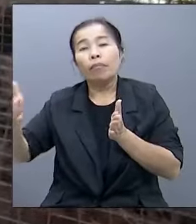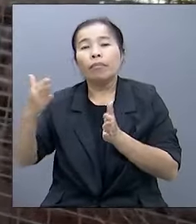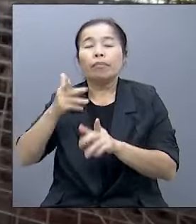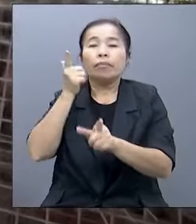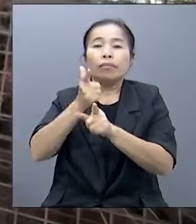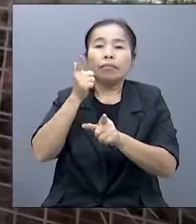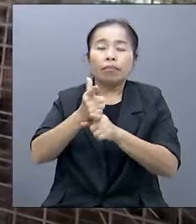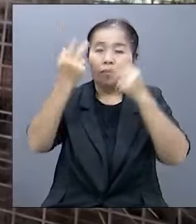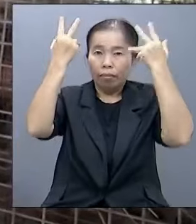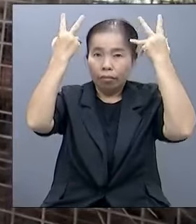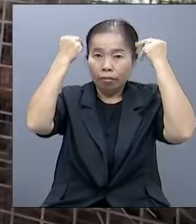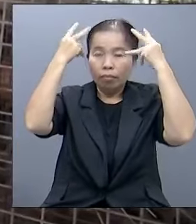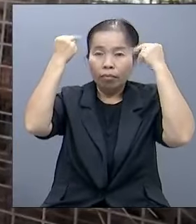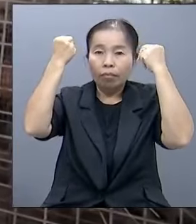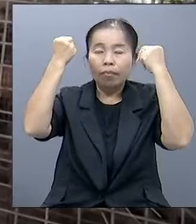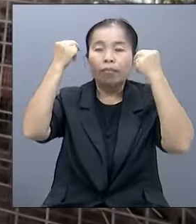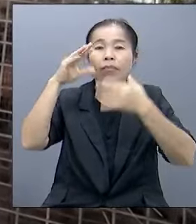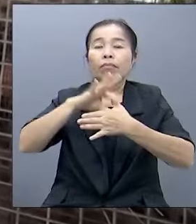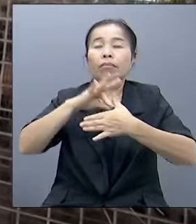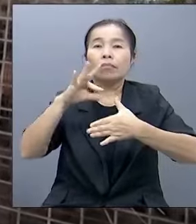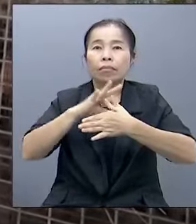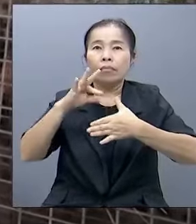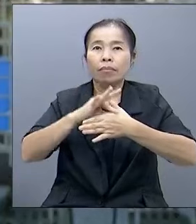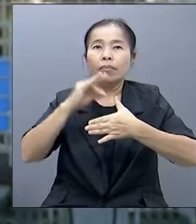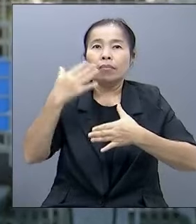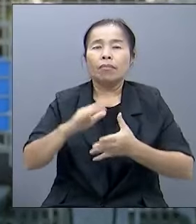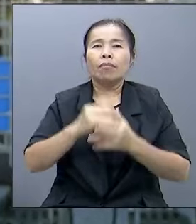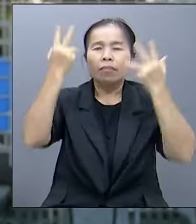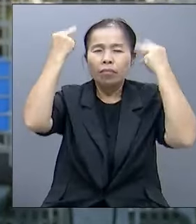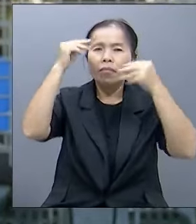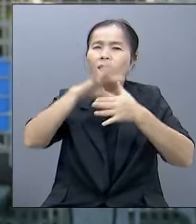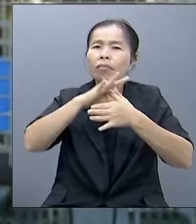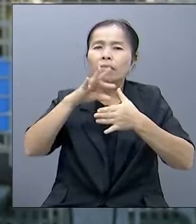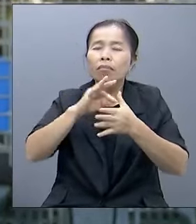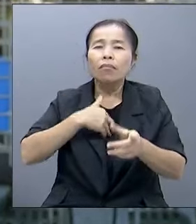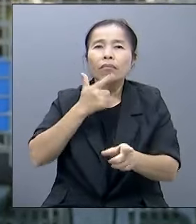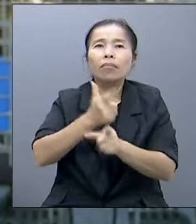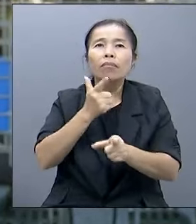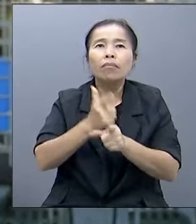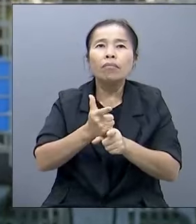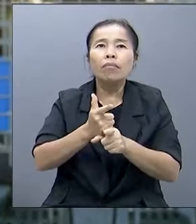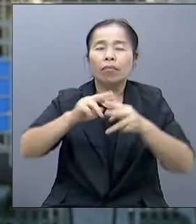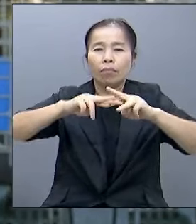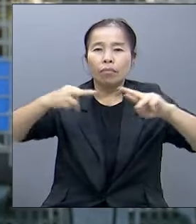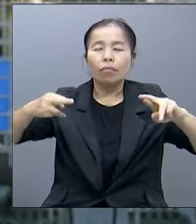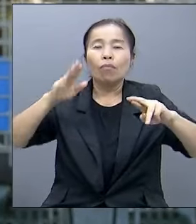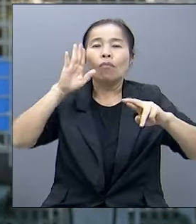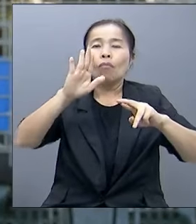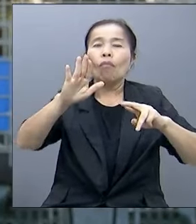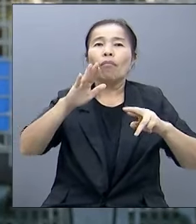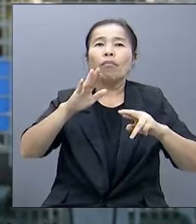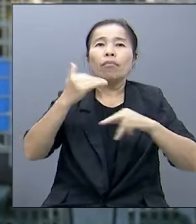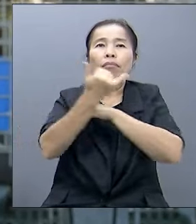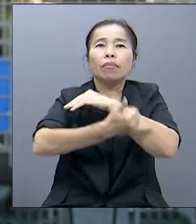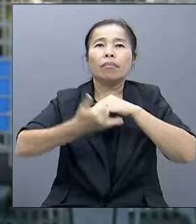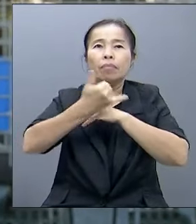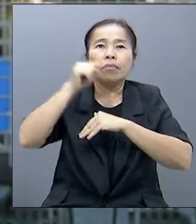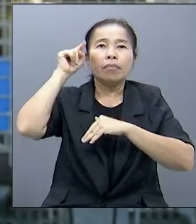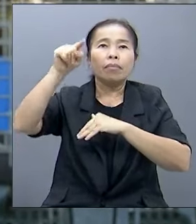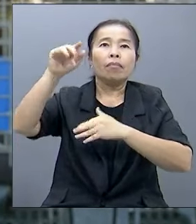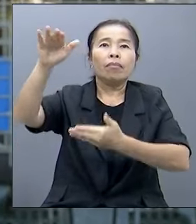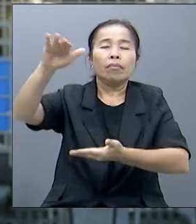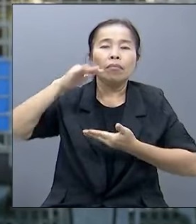วก็ทำกระต่ายเนื้อเป็นตัวกระต่ายเนื้อที่เราเลี้ยงนะครับก็เป็นสายพันธุ์นิวซีแลนด์ไวท์ซึ่งเรานำเข้ามาจากต่